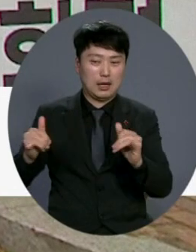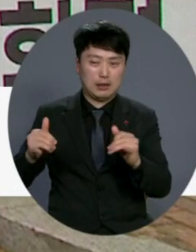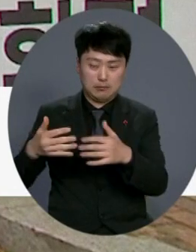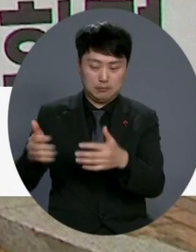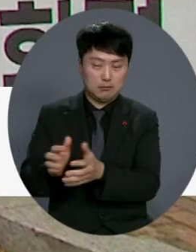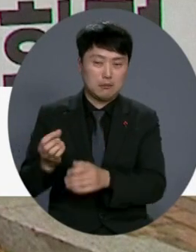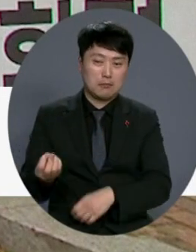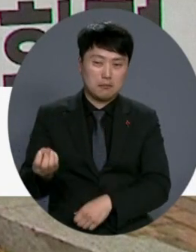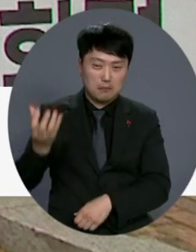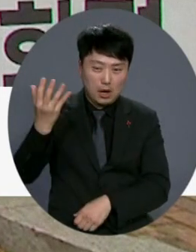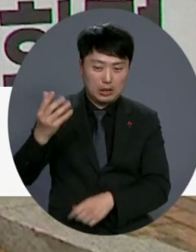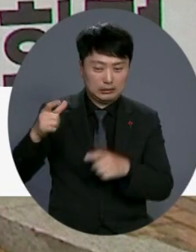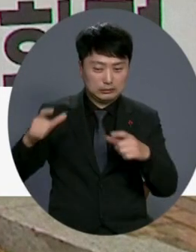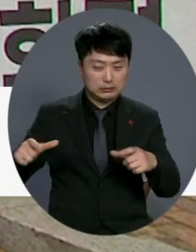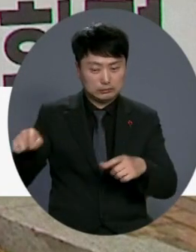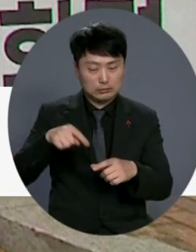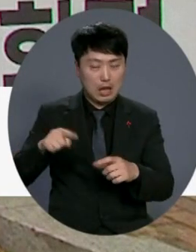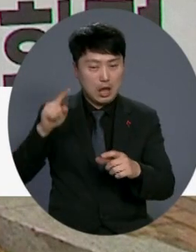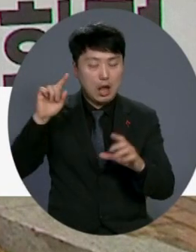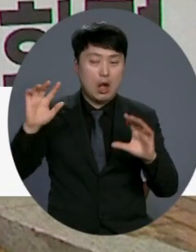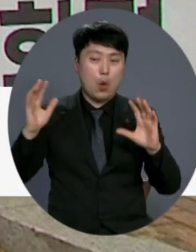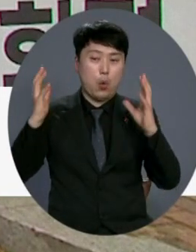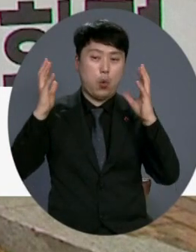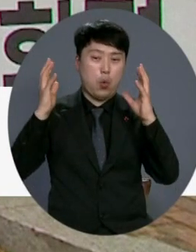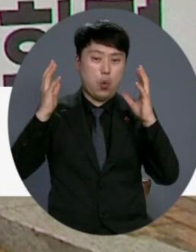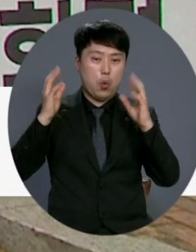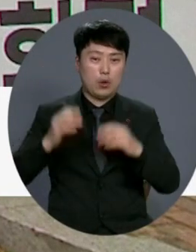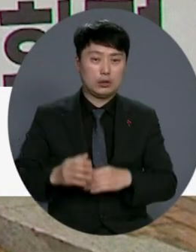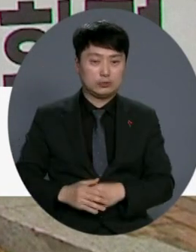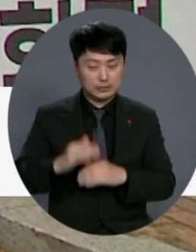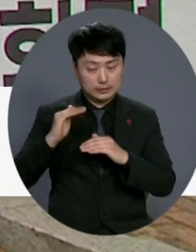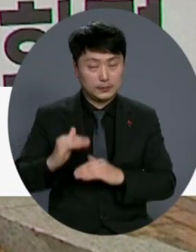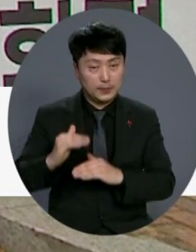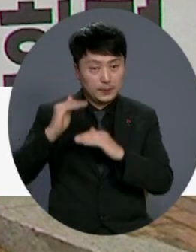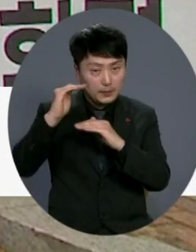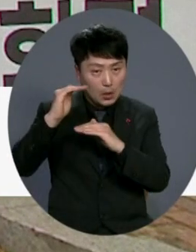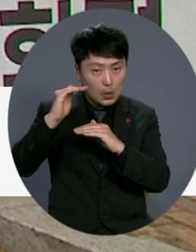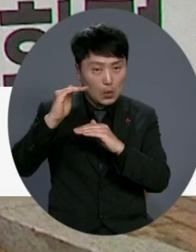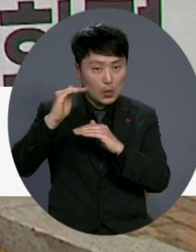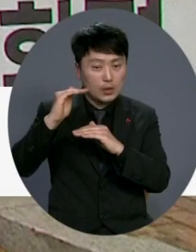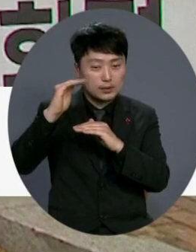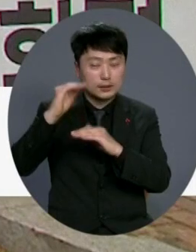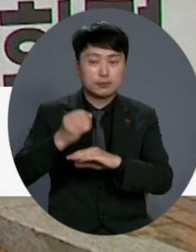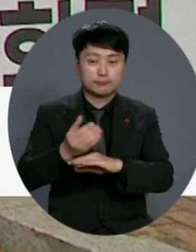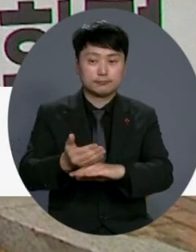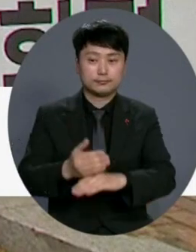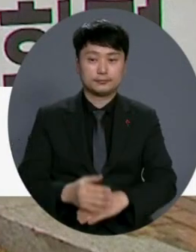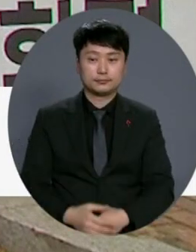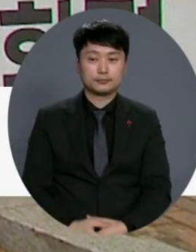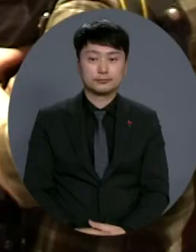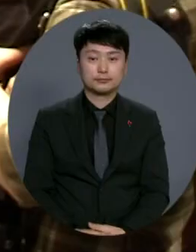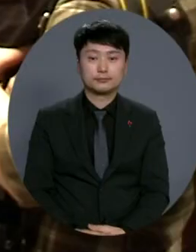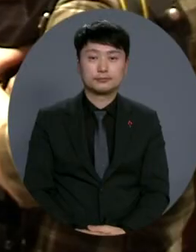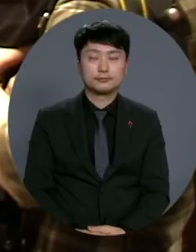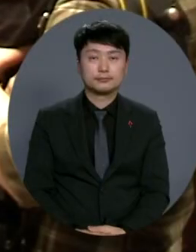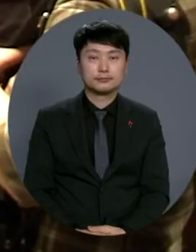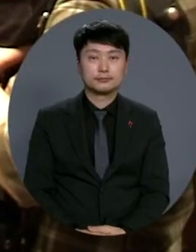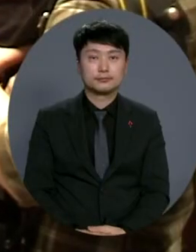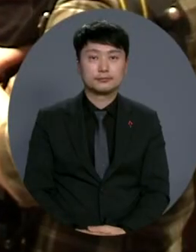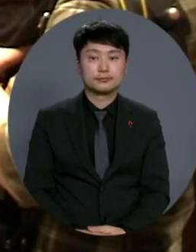승소하자 지역사회가 들썩였습니다. 지금까지의 과정을 박성아 기자가 전해드립니다.